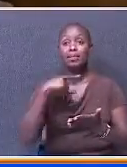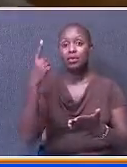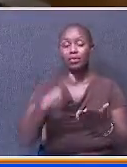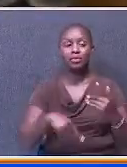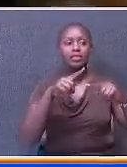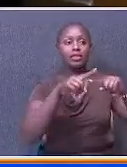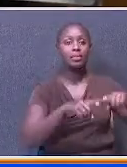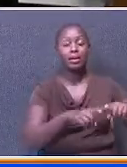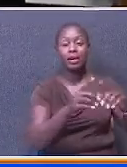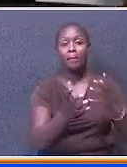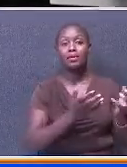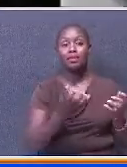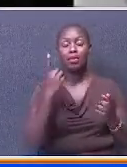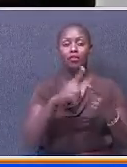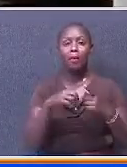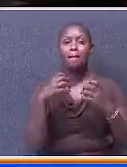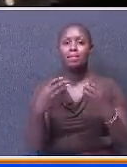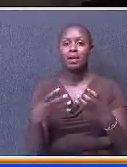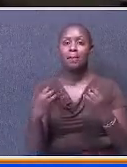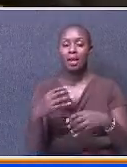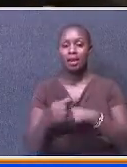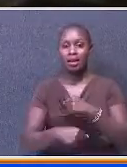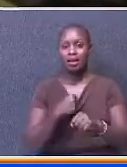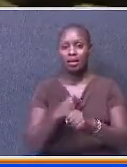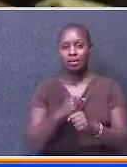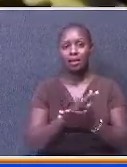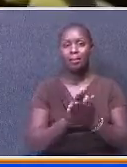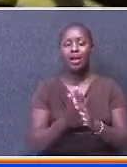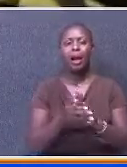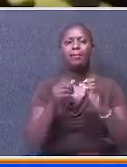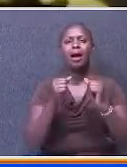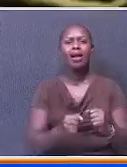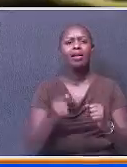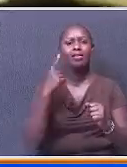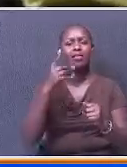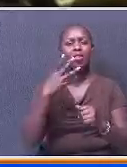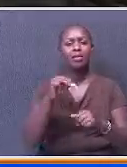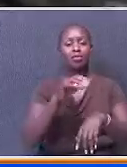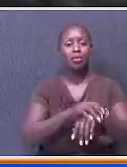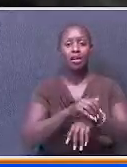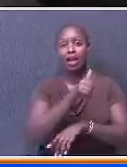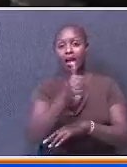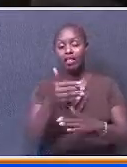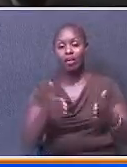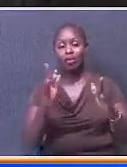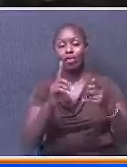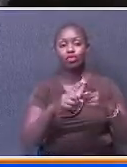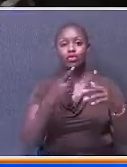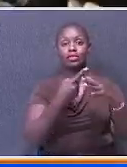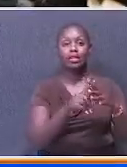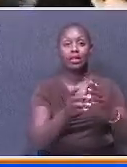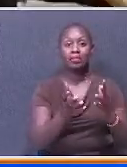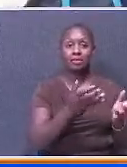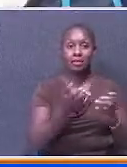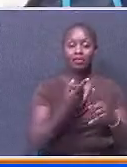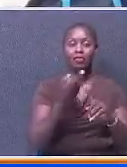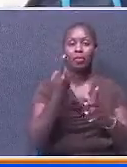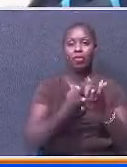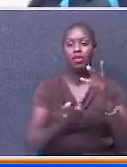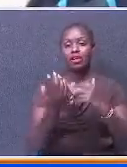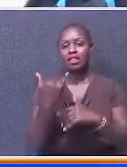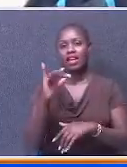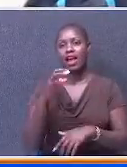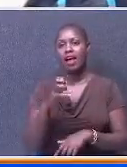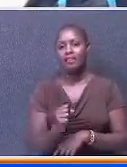biashara hii kwa miaka mingi na itakuwa vigumu kwao kupata mtaji wa kuanzisha biashara nyingine.